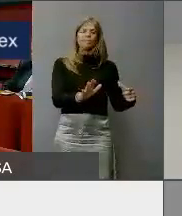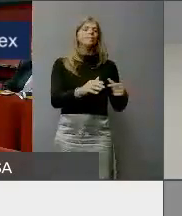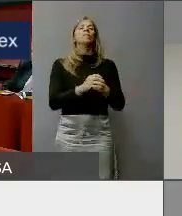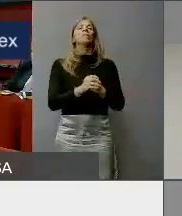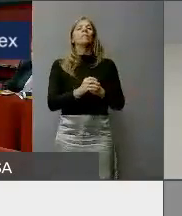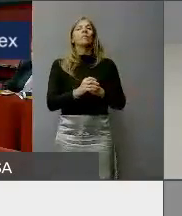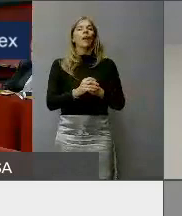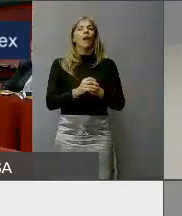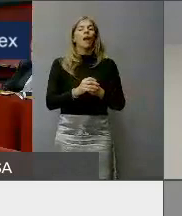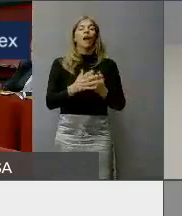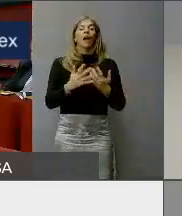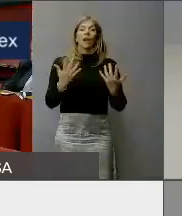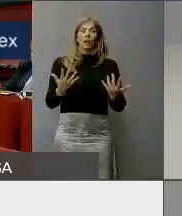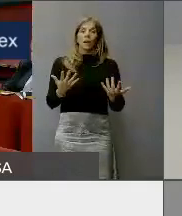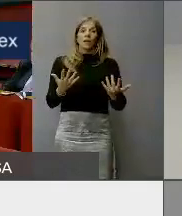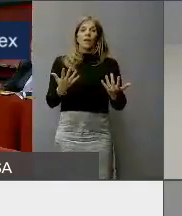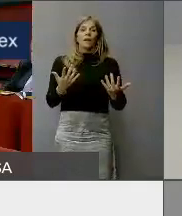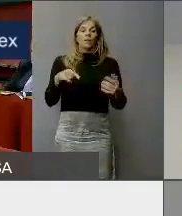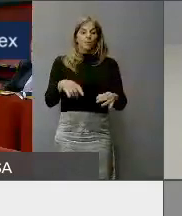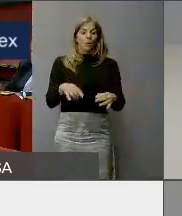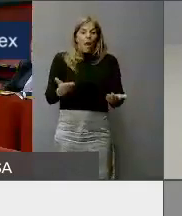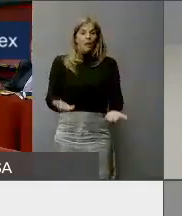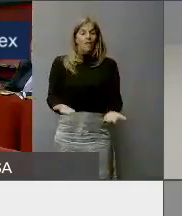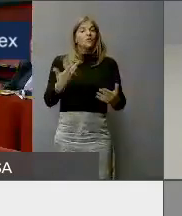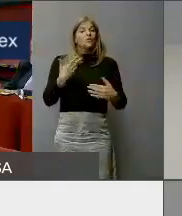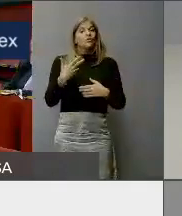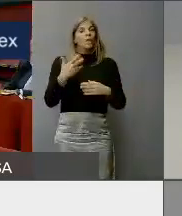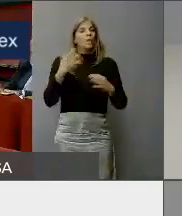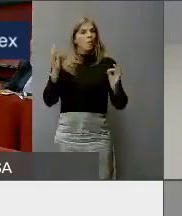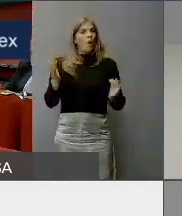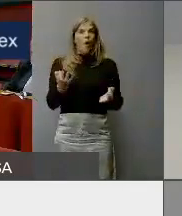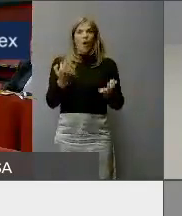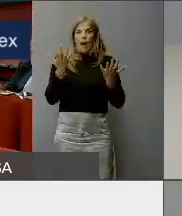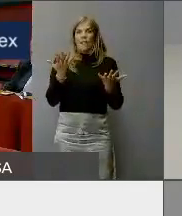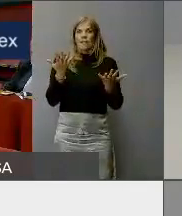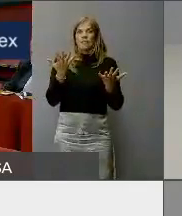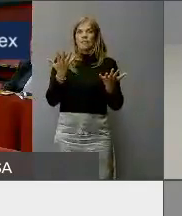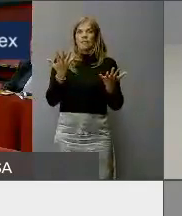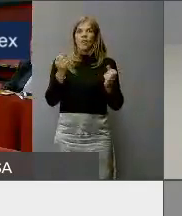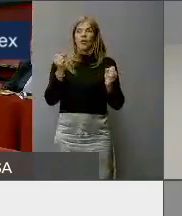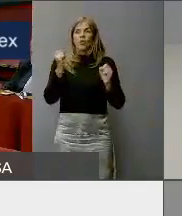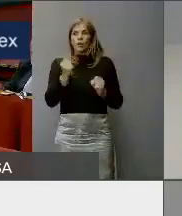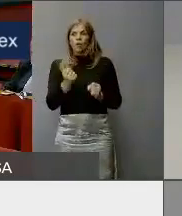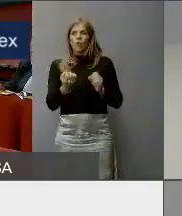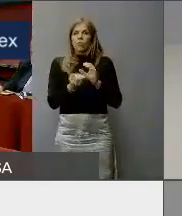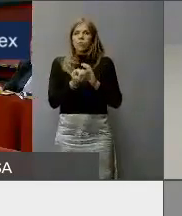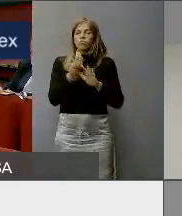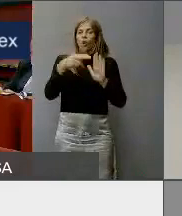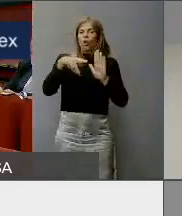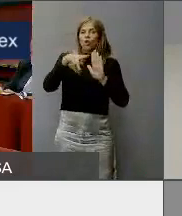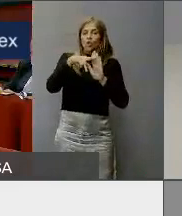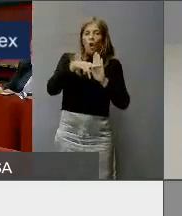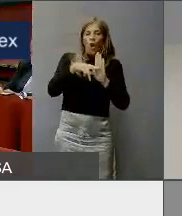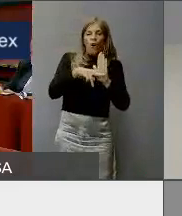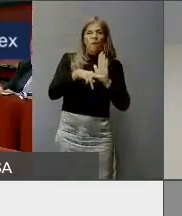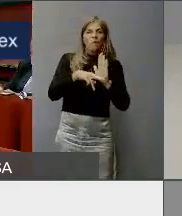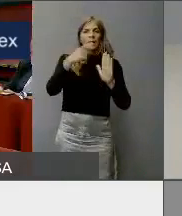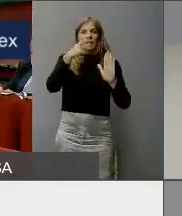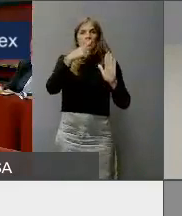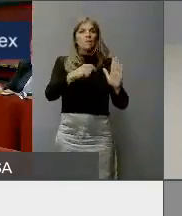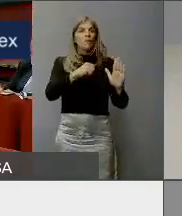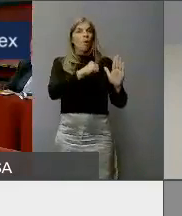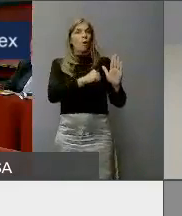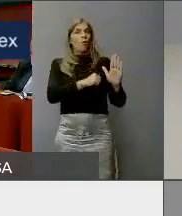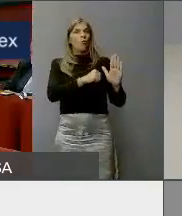avere l'opportunità di entrare nel merito con delle norme anche di tipo comunale attraverso la professione del suo